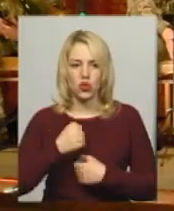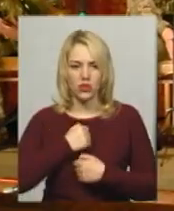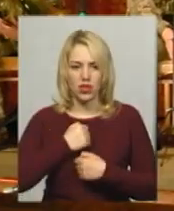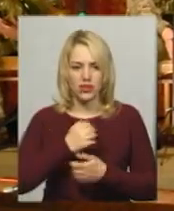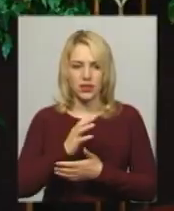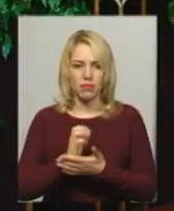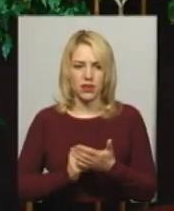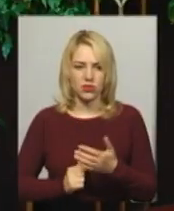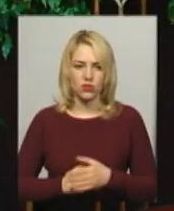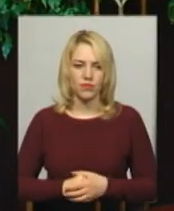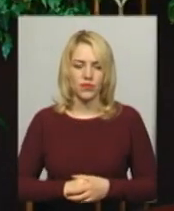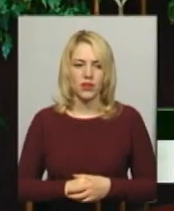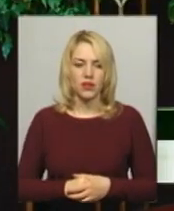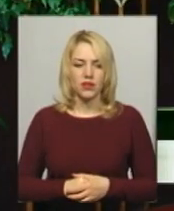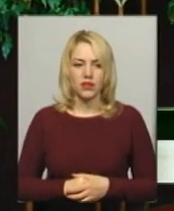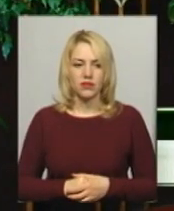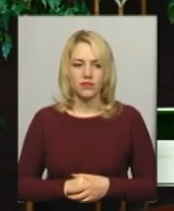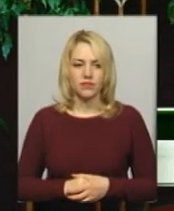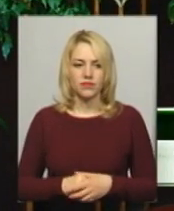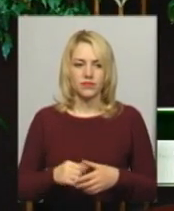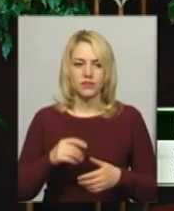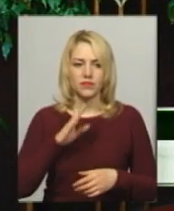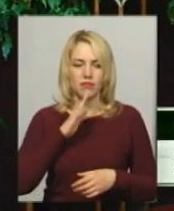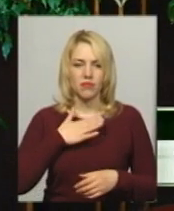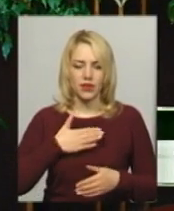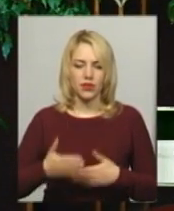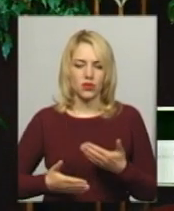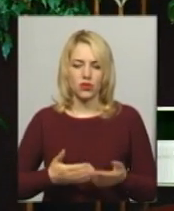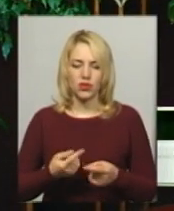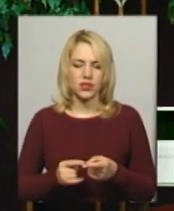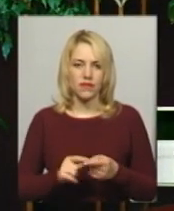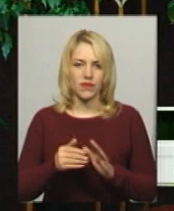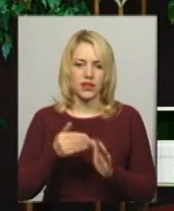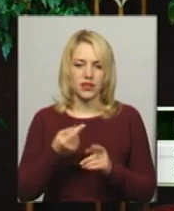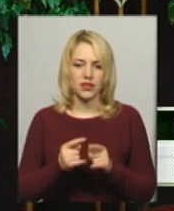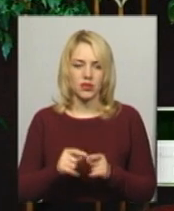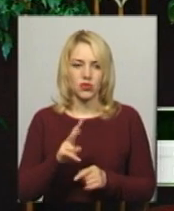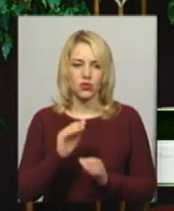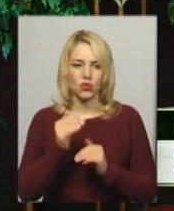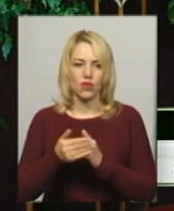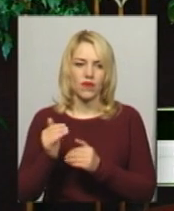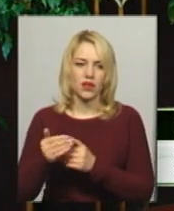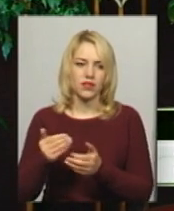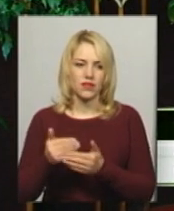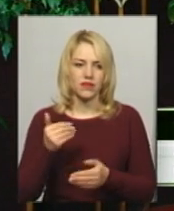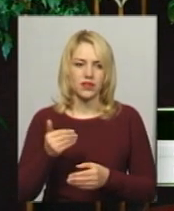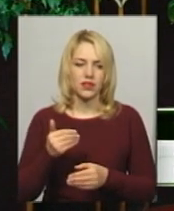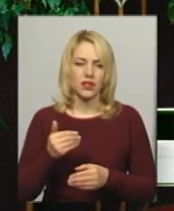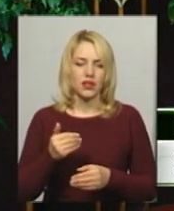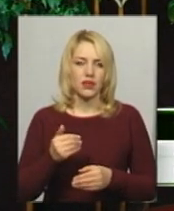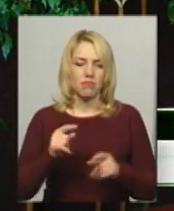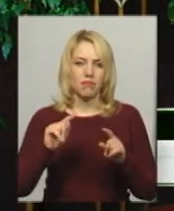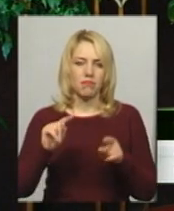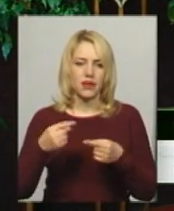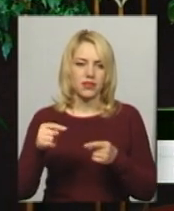оборони області. Мій крок, напевно, це також виклик тим, хто ховається від призову,